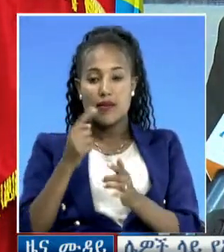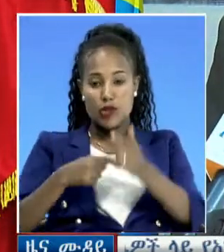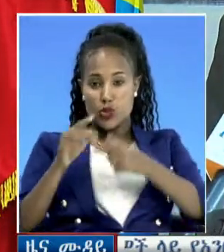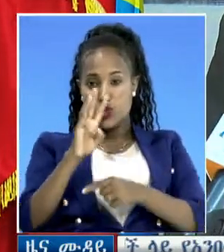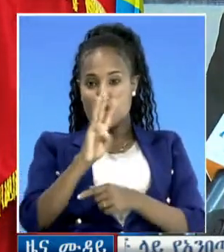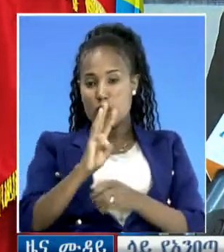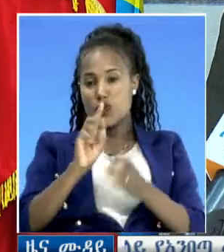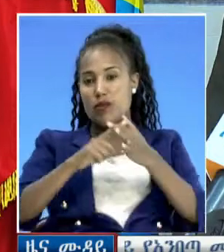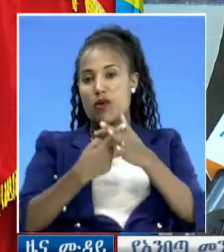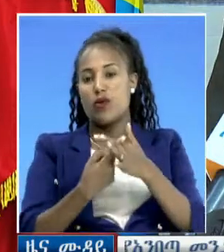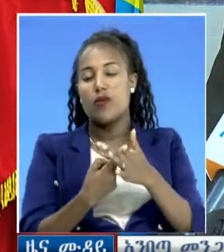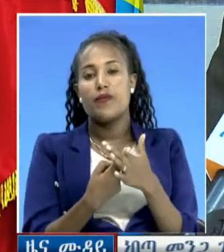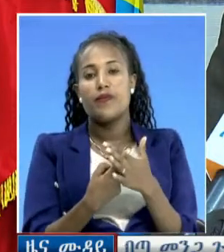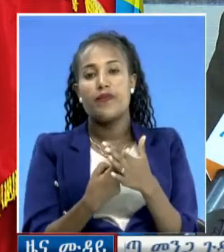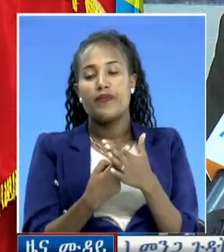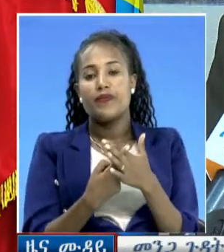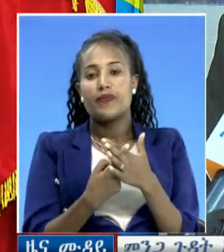ጀምሮ